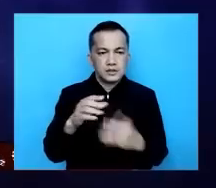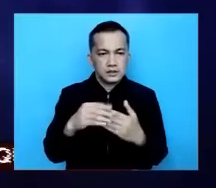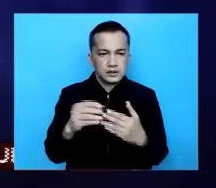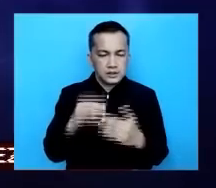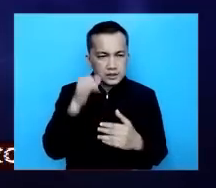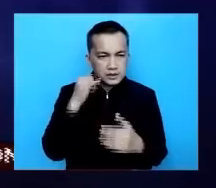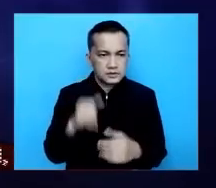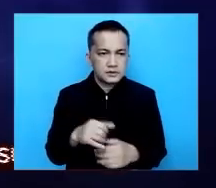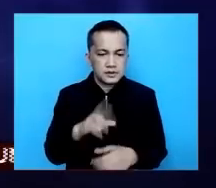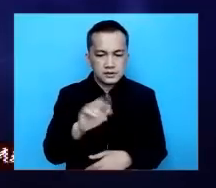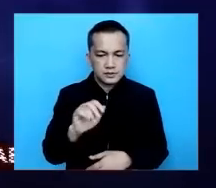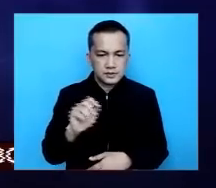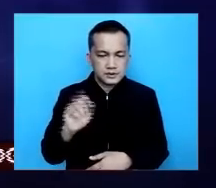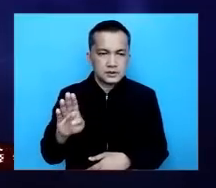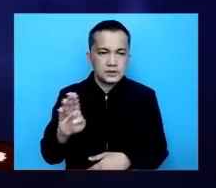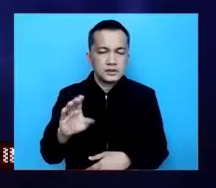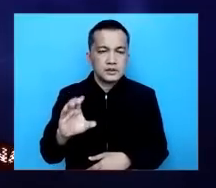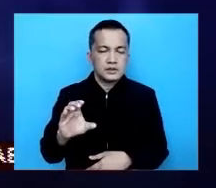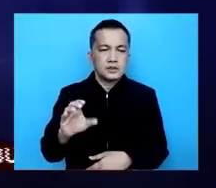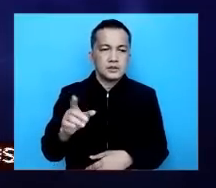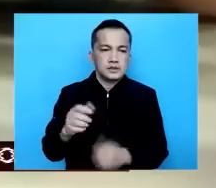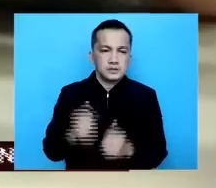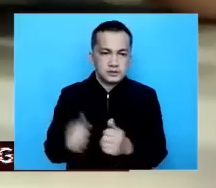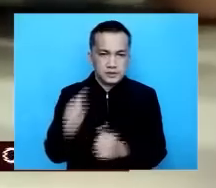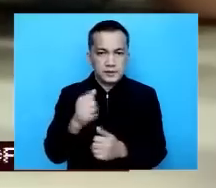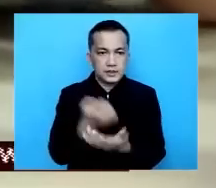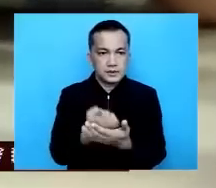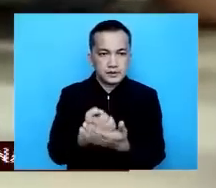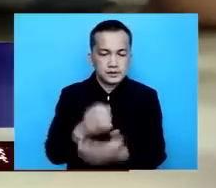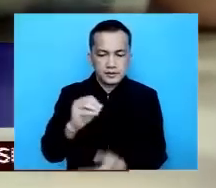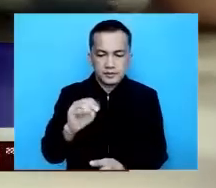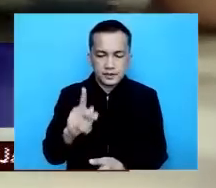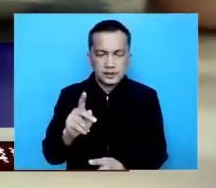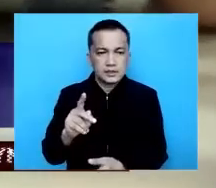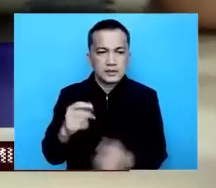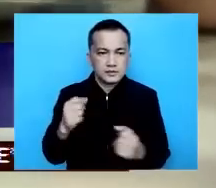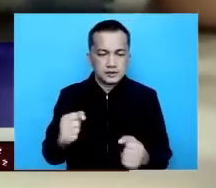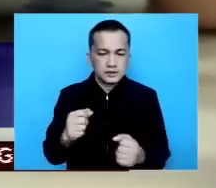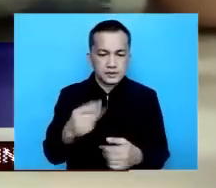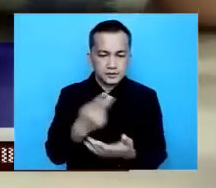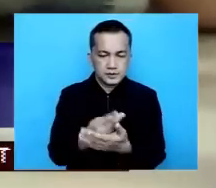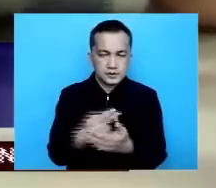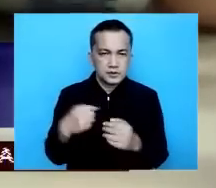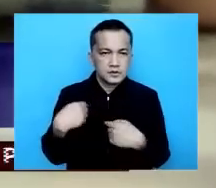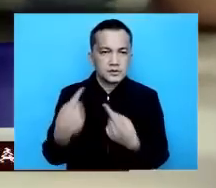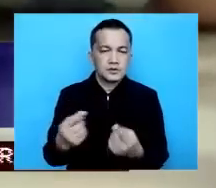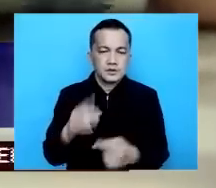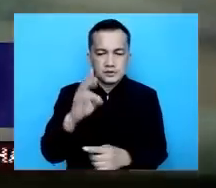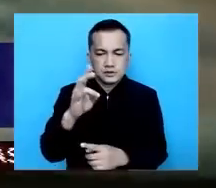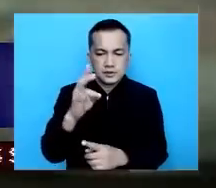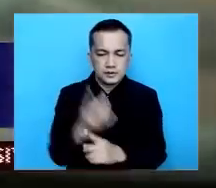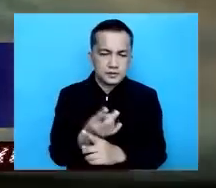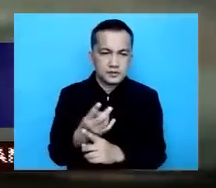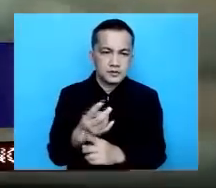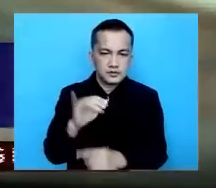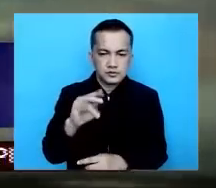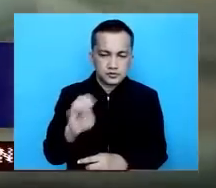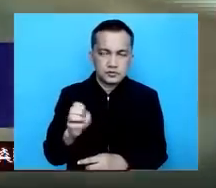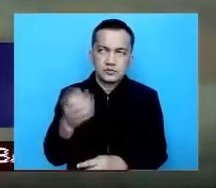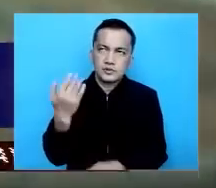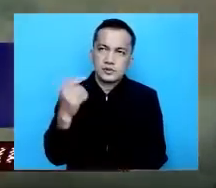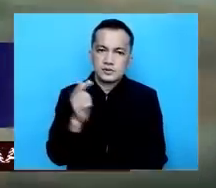kay RCBC Chief Economist Mike Ricafort, ito na ang pinakamalakas na level ng piso sa loob ng mahigit 7 buwan o mula noong